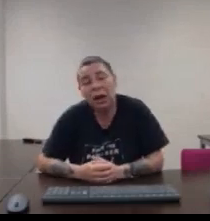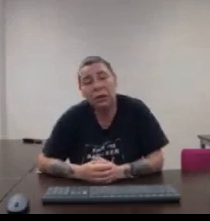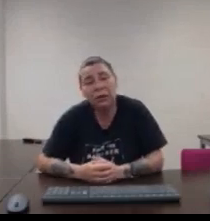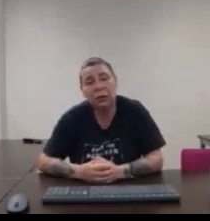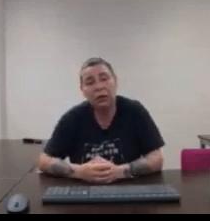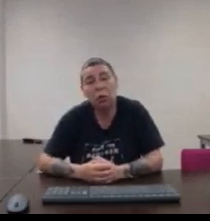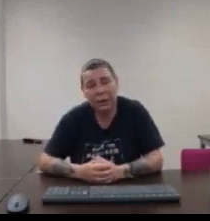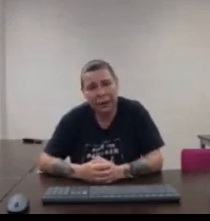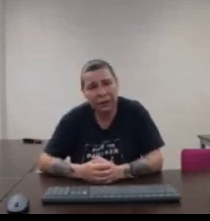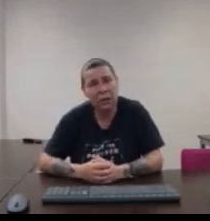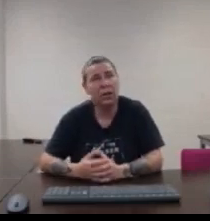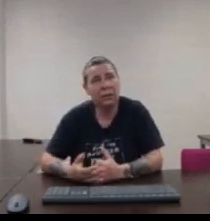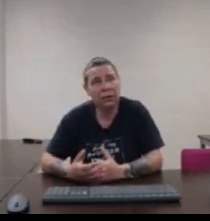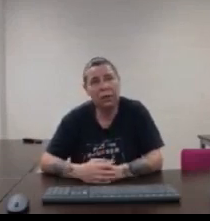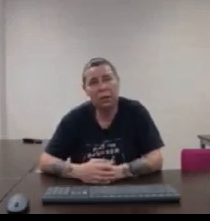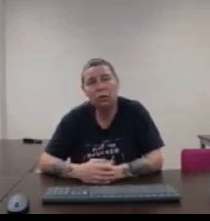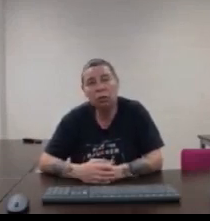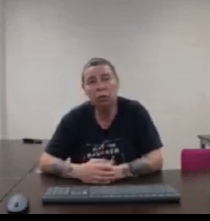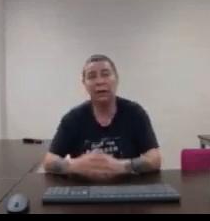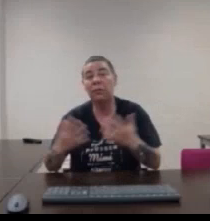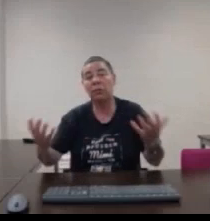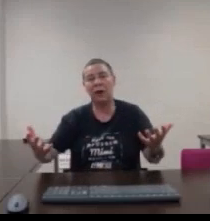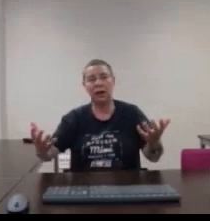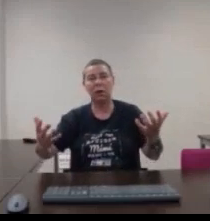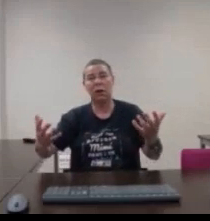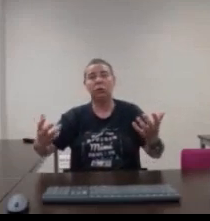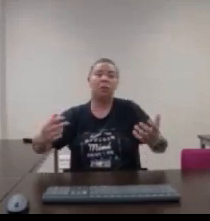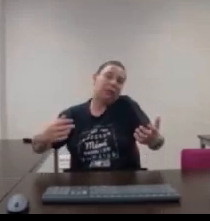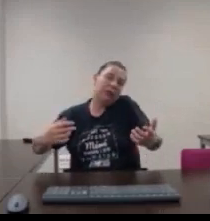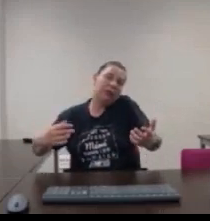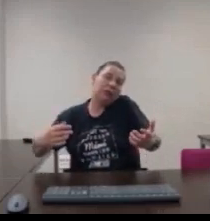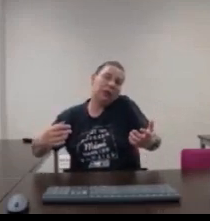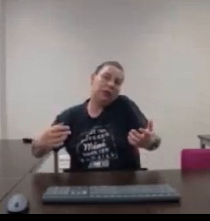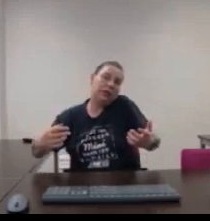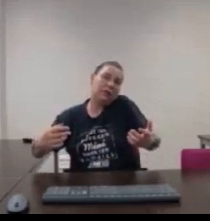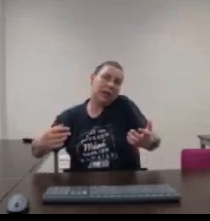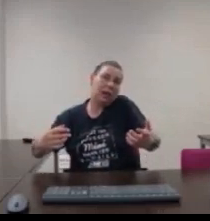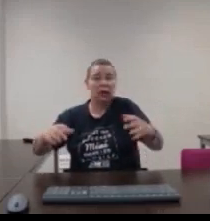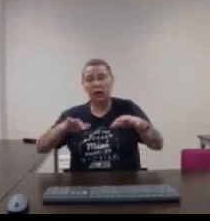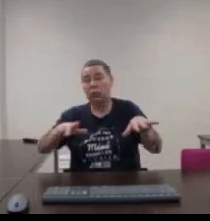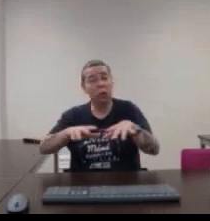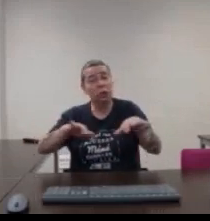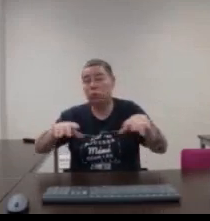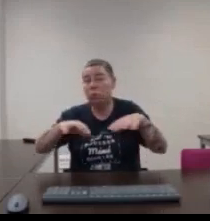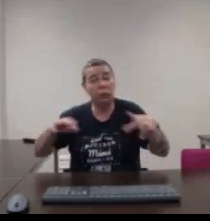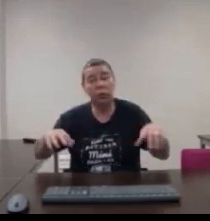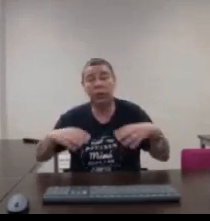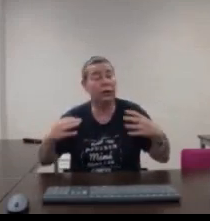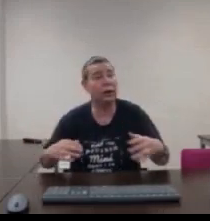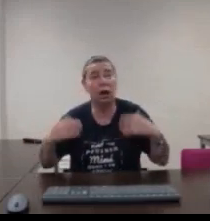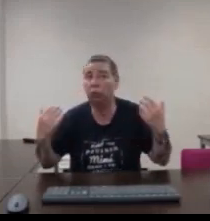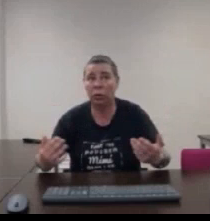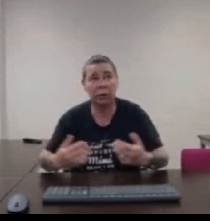l'idéal c'est d'avoir à votre disposition un casque qui va vous permettre du coup d'avoir vos mains libres, de ne pas être sollicité au niveau des cervicales et de pouvoir du coup prendre